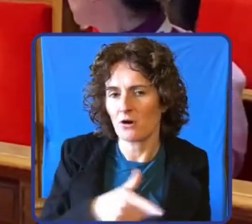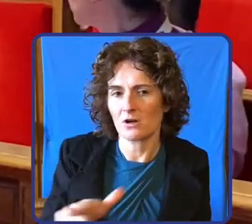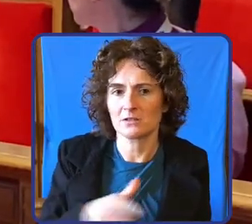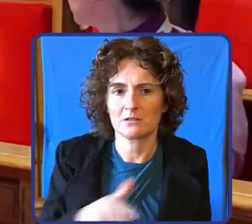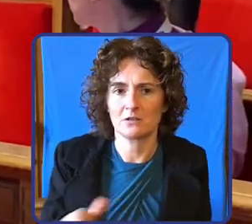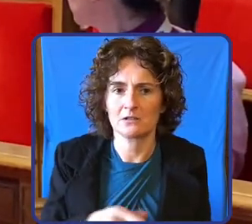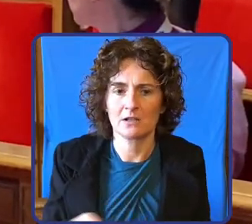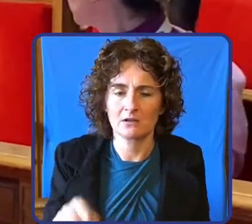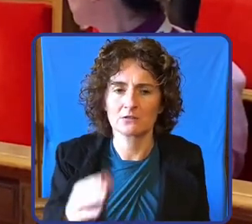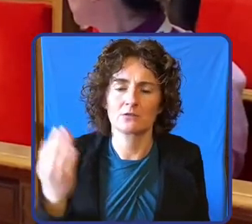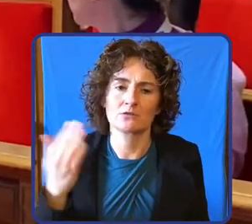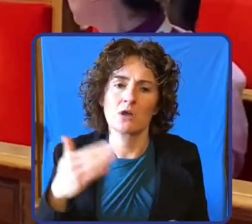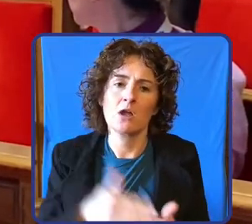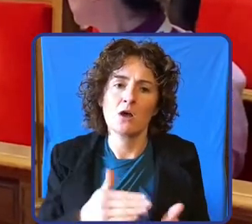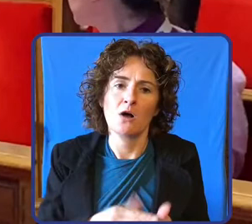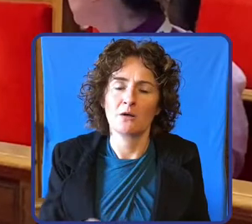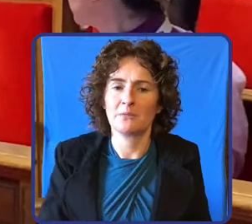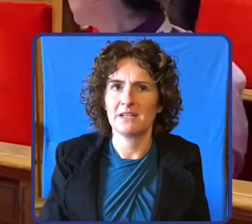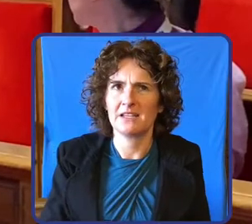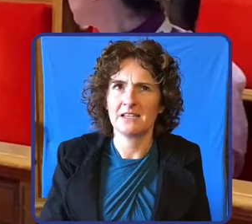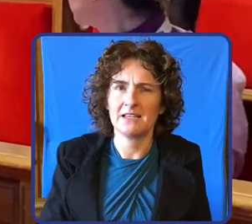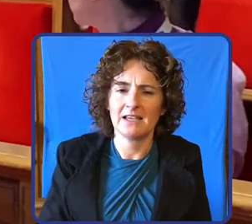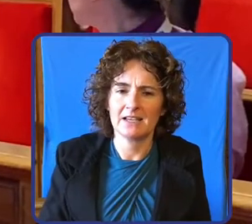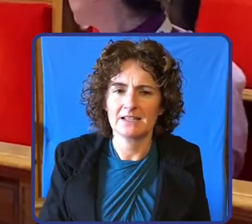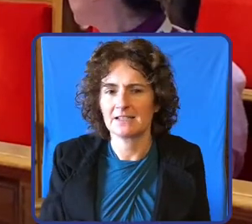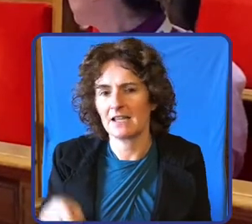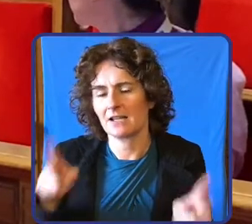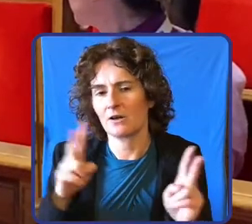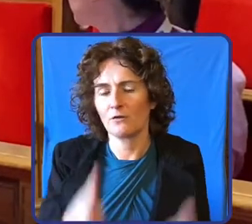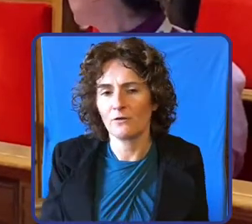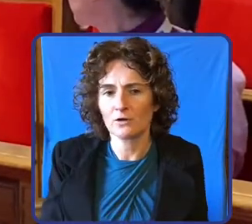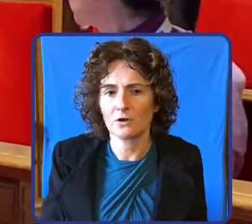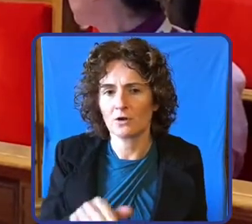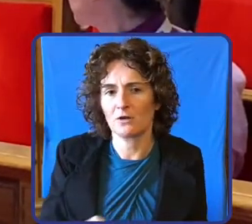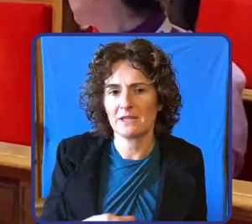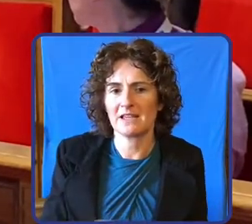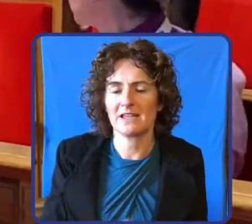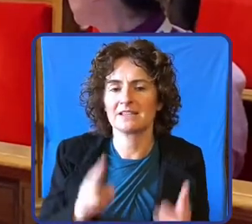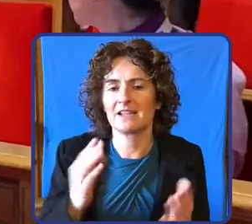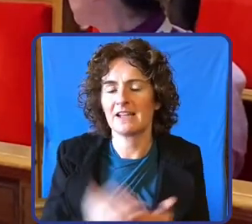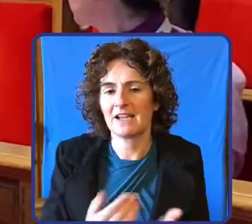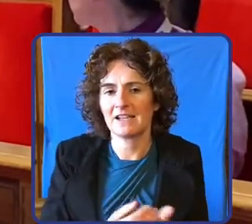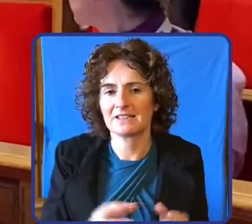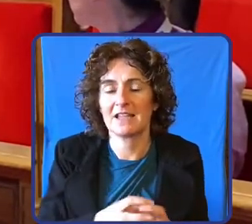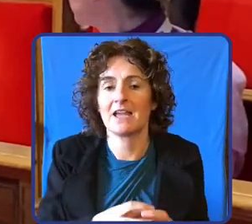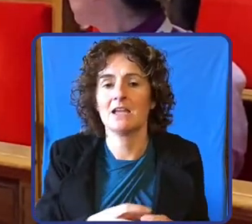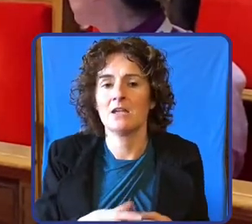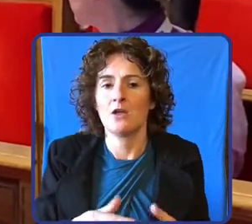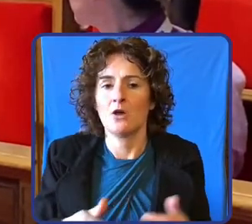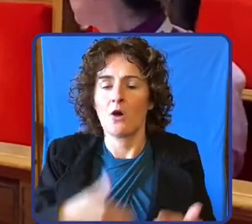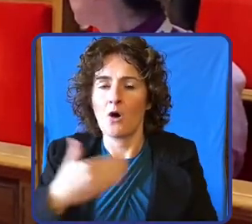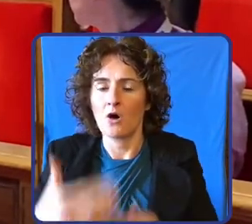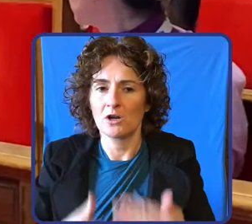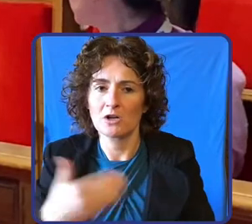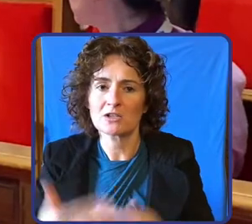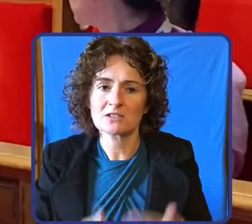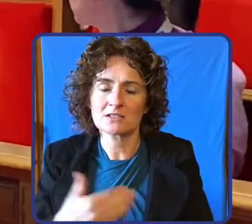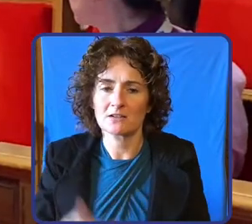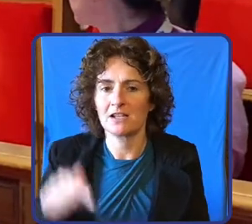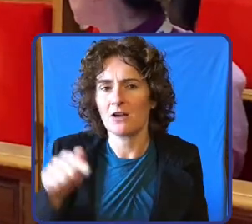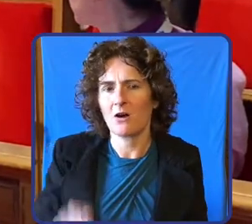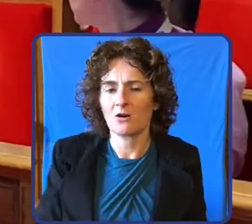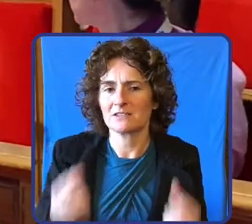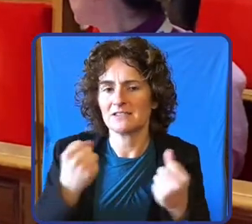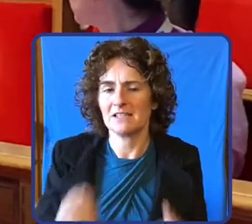hogy amíg ilyenek vannak a költségvetésben, amiket nyugodtan lehetne halasztani, addig nagyon nehéz a város érdekében tárgyalni. Önök szokás